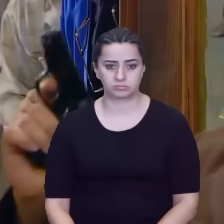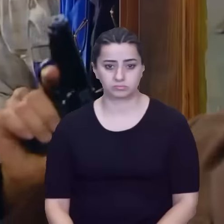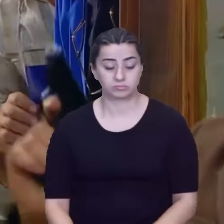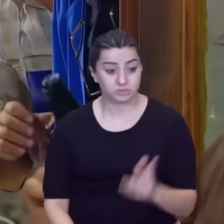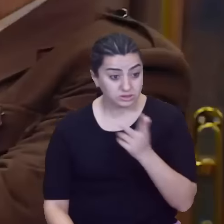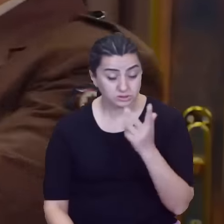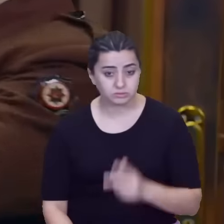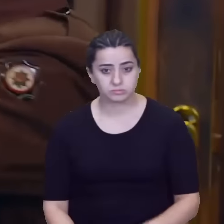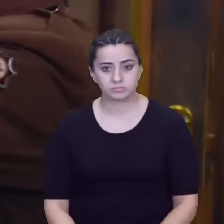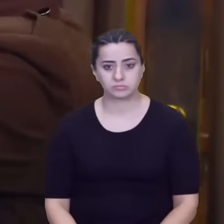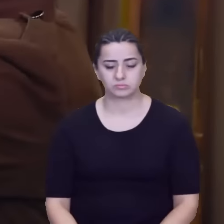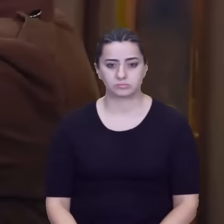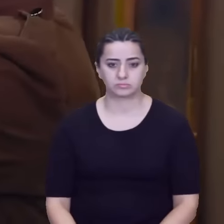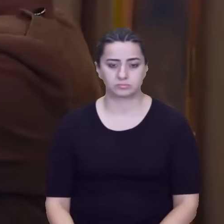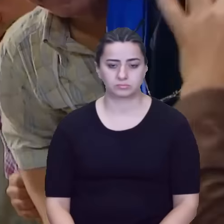Daha hızlı hadi.